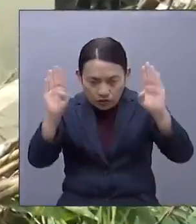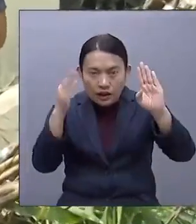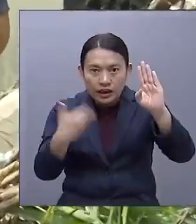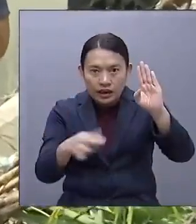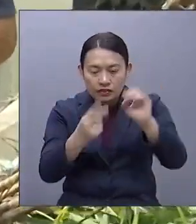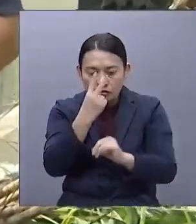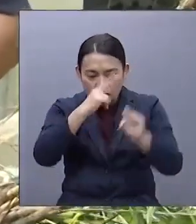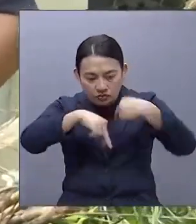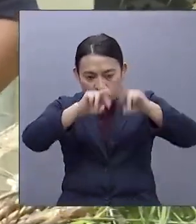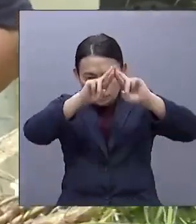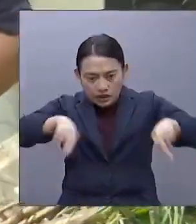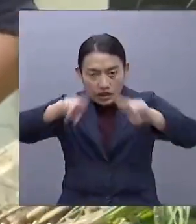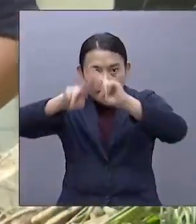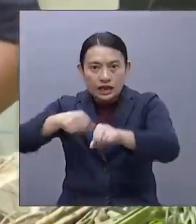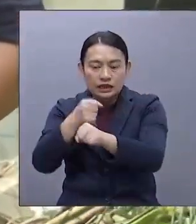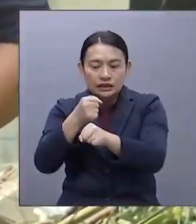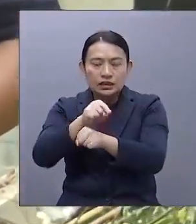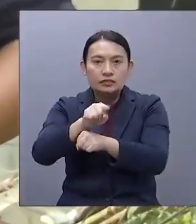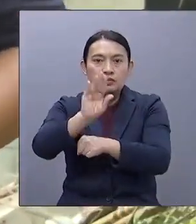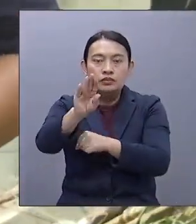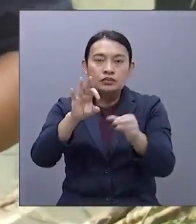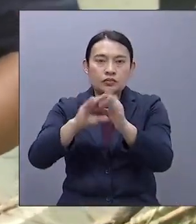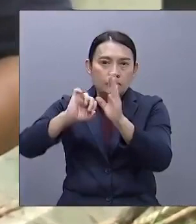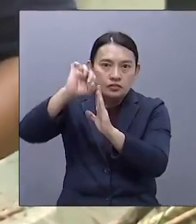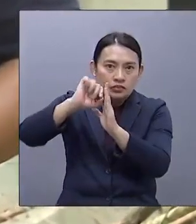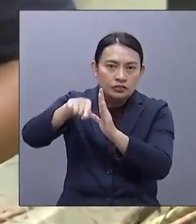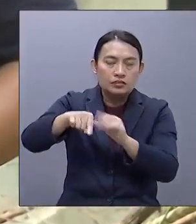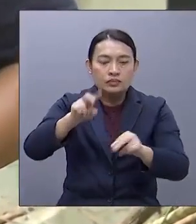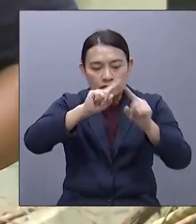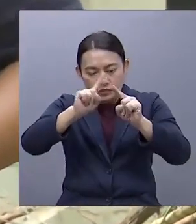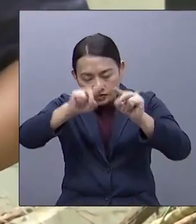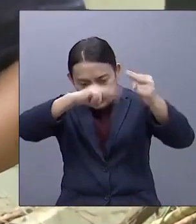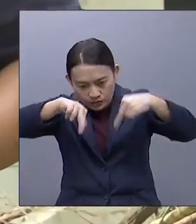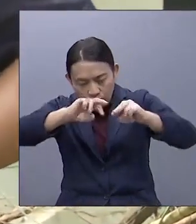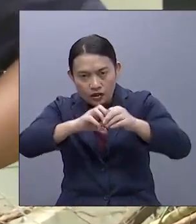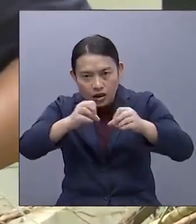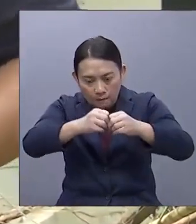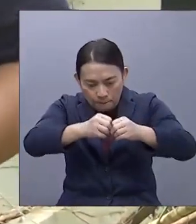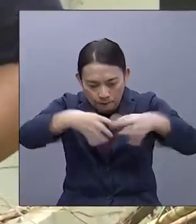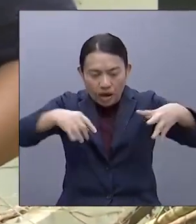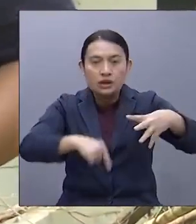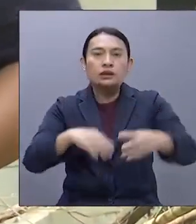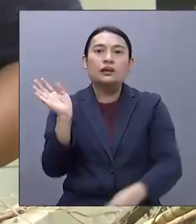ร้านค้าและโรงงานประกอบพลุในพื้นที่จังหวัดเชียงใหม่อย่างเคร่งครัดนะครับเพื่อที่จะไม่ให้เกิดเหตุการณ์ซ้ำรอยอีกครับ